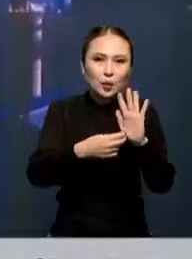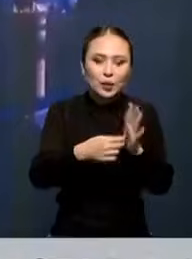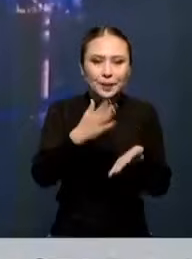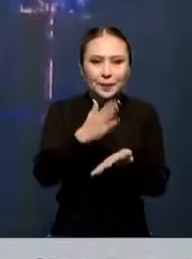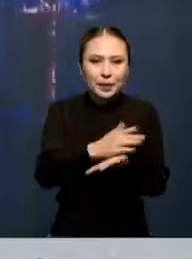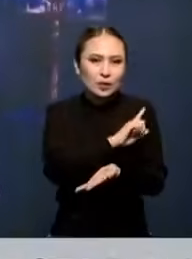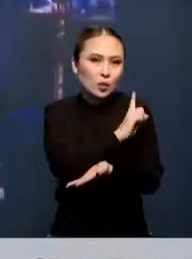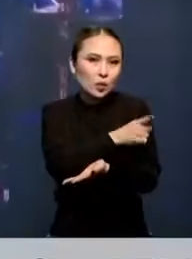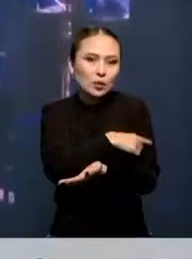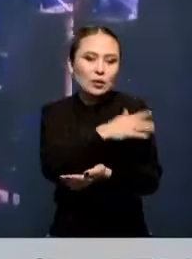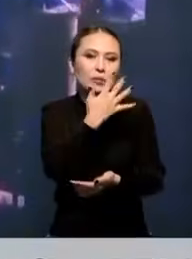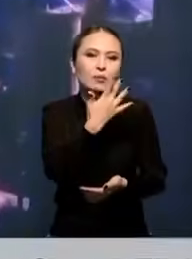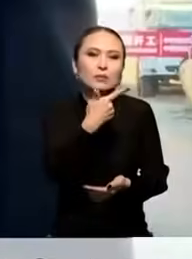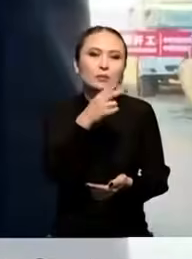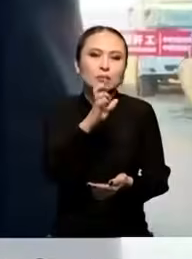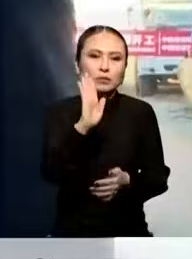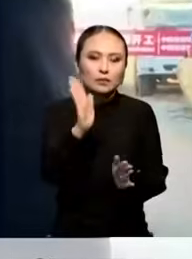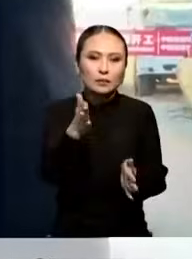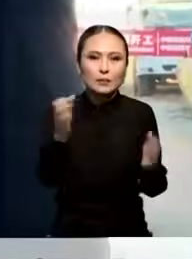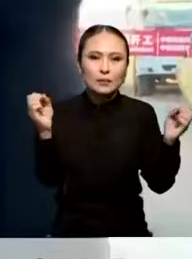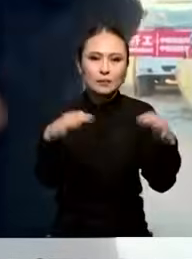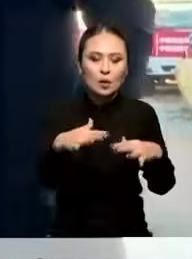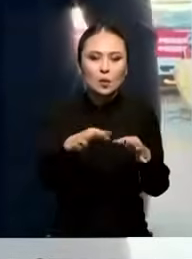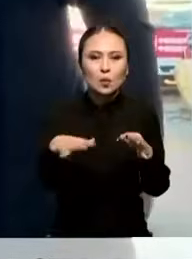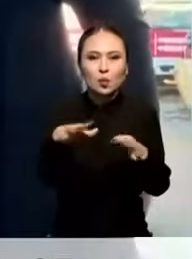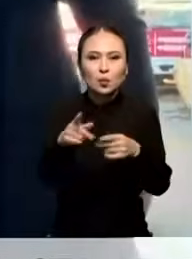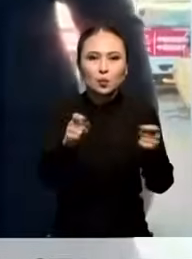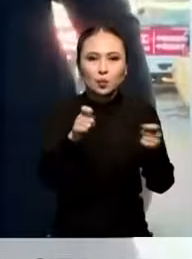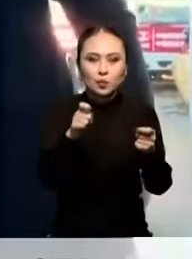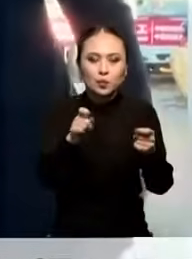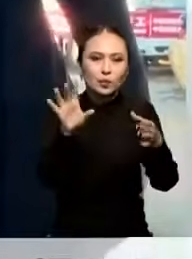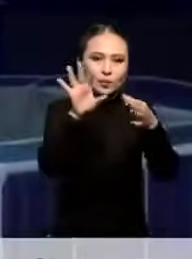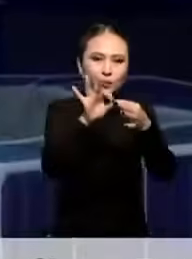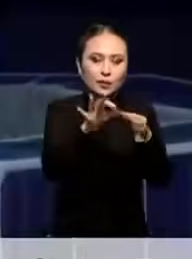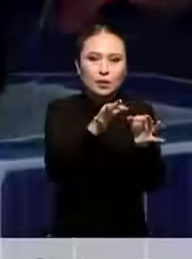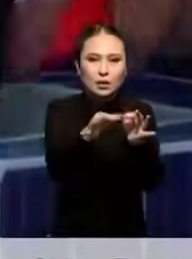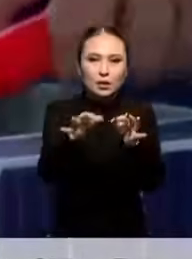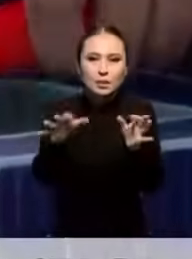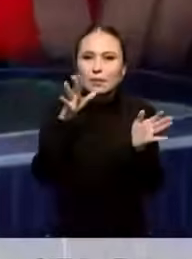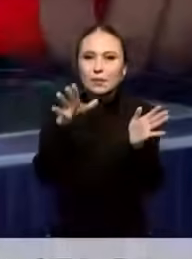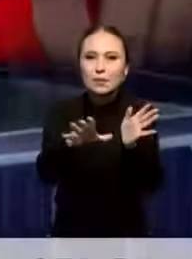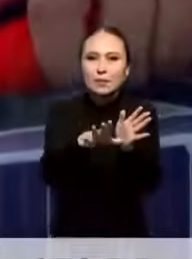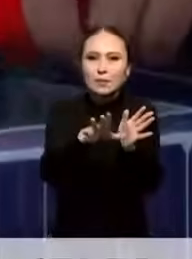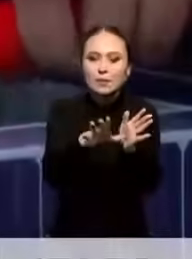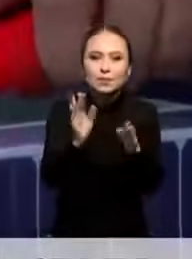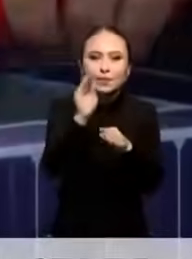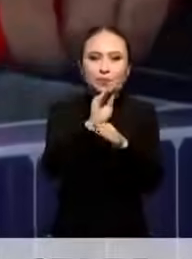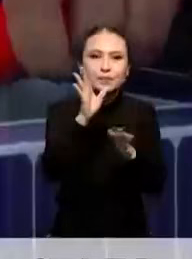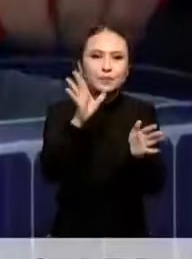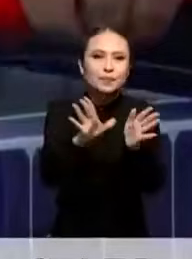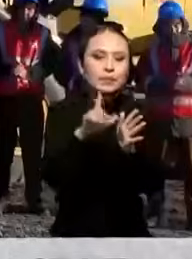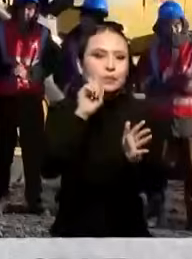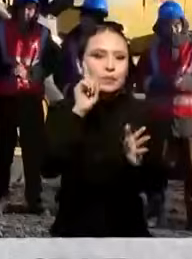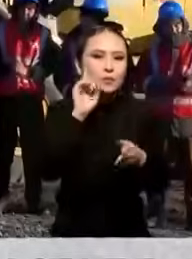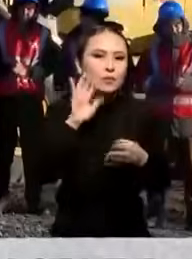Жалпы қуаттылығы 5 гигаваттай құрайды. Жиында облыс әкімі жобаның іске қосылуы аймақтың энергетикалық әлеуетін арттырып, жасыл энергетика